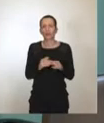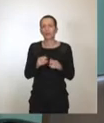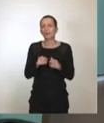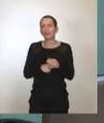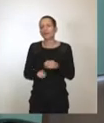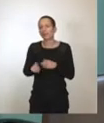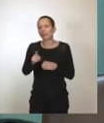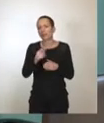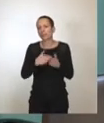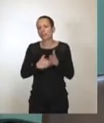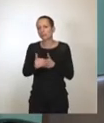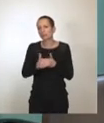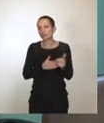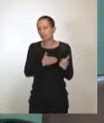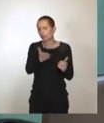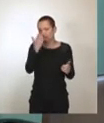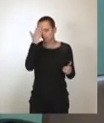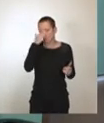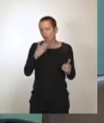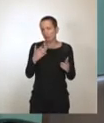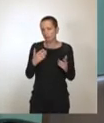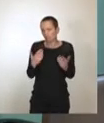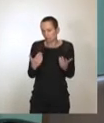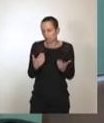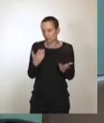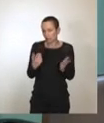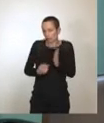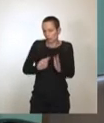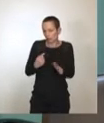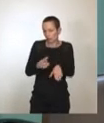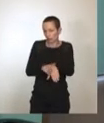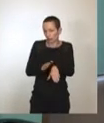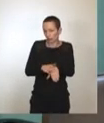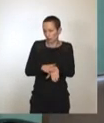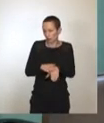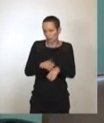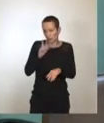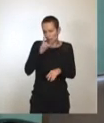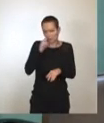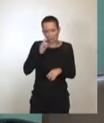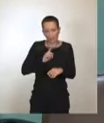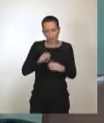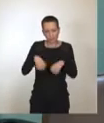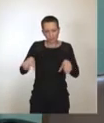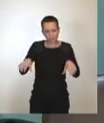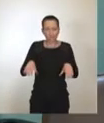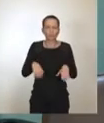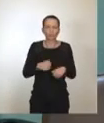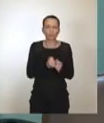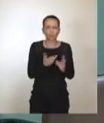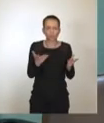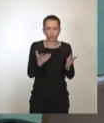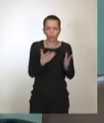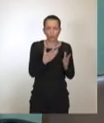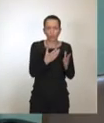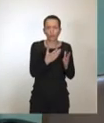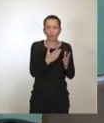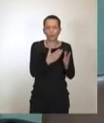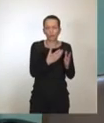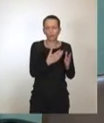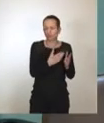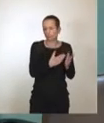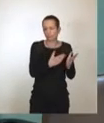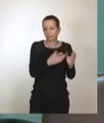le monde le sait, mais c'est toujours bien de le rappeler, sont très genrées. Nous avons plusieurs filières dont le pourcentage de femmes est